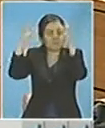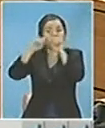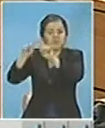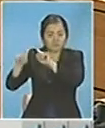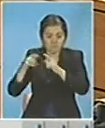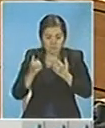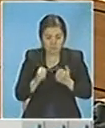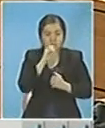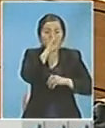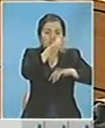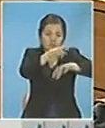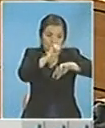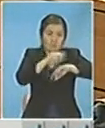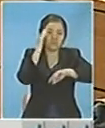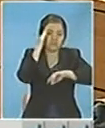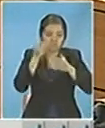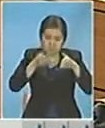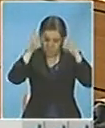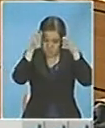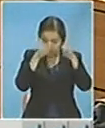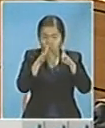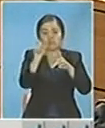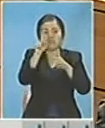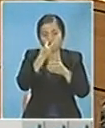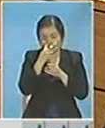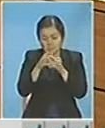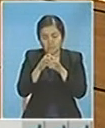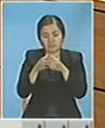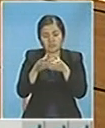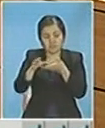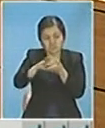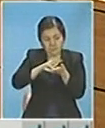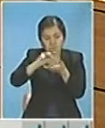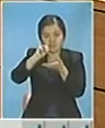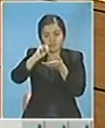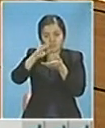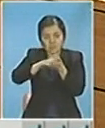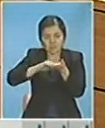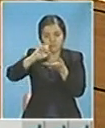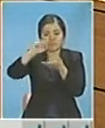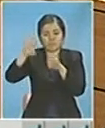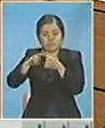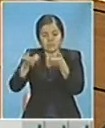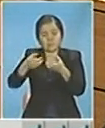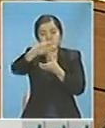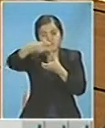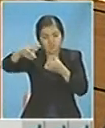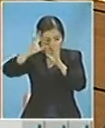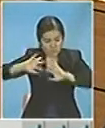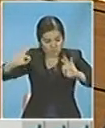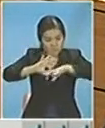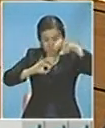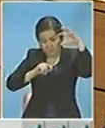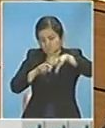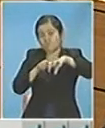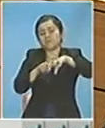ดังนั้นต้องกราบเรียนท่านประธานนะครับผมมุ่งหวังที่จะเห็นสถาบันราชบัณฑิตของเราเนี่ยนะฮะจะเป็นส่วนที่ประดุจหนึ่งสม